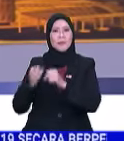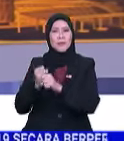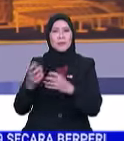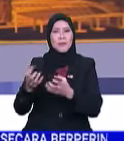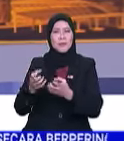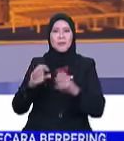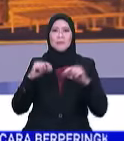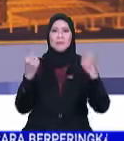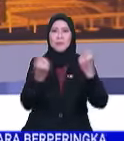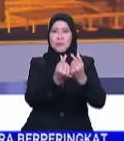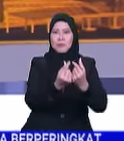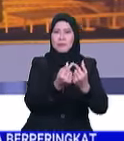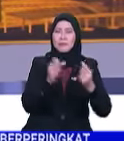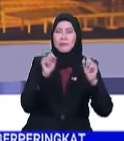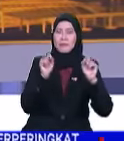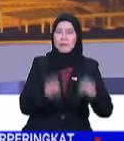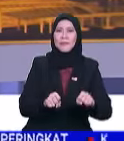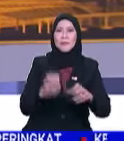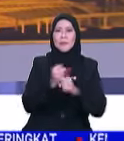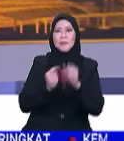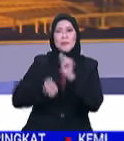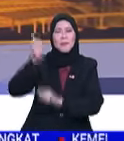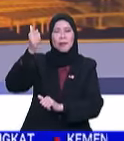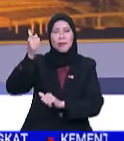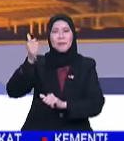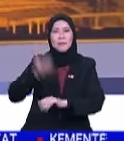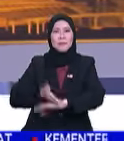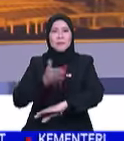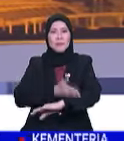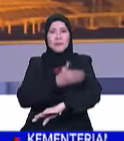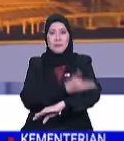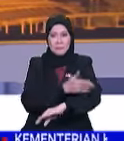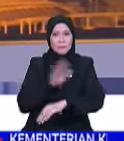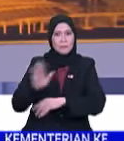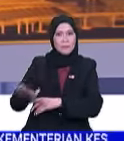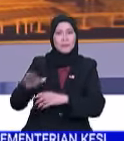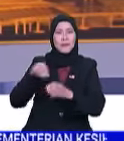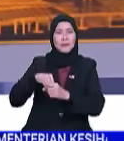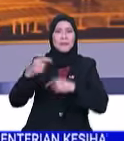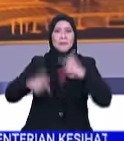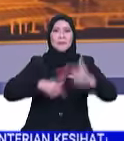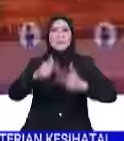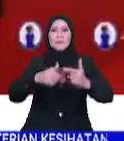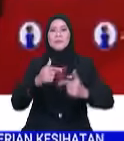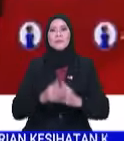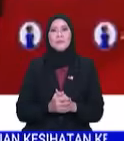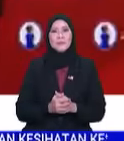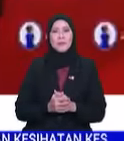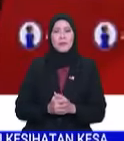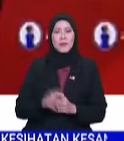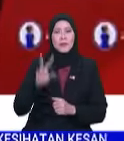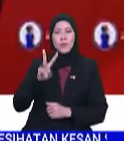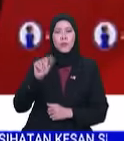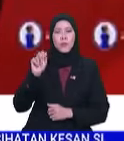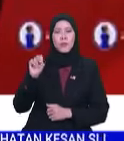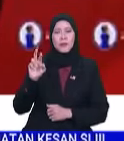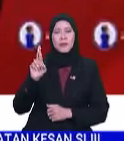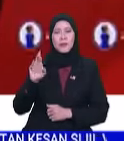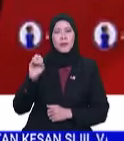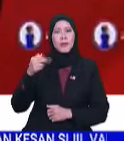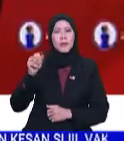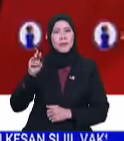skuad The Cops meneruskan rentak kemenangan bagi memperbaiki kedudukan mereka dalam Liga. Menurut Wan Rohaimi,